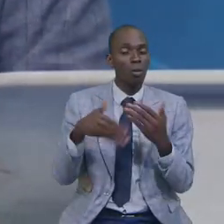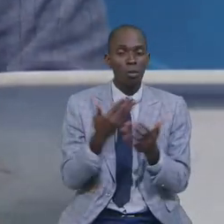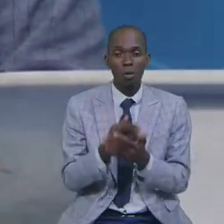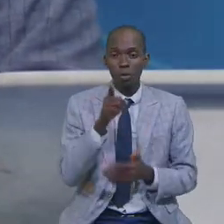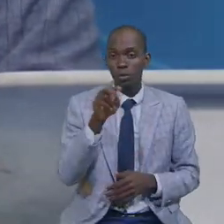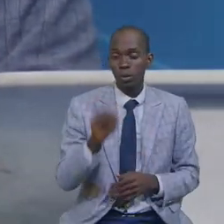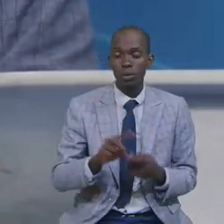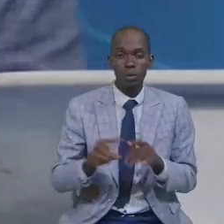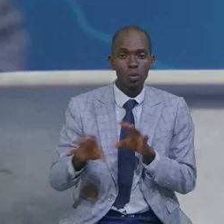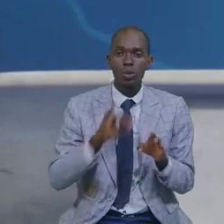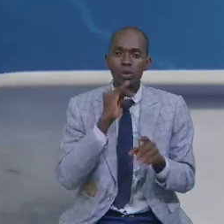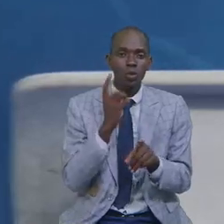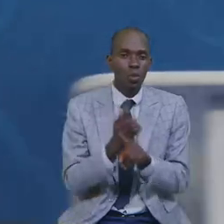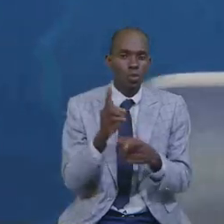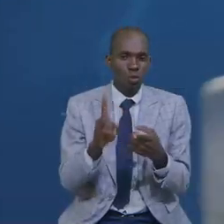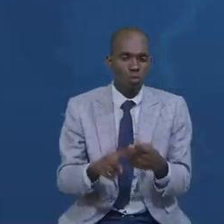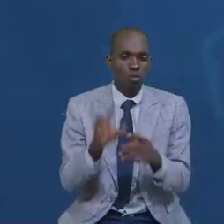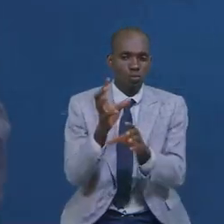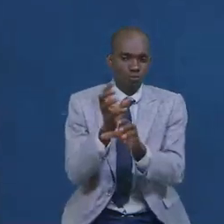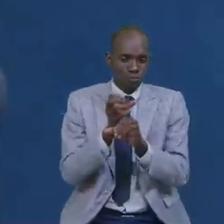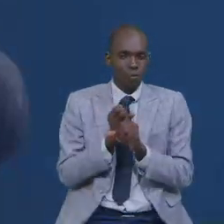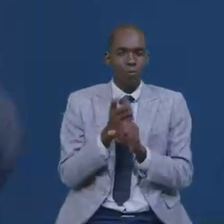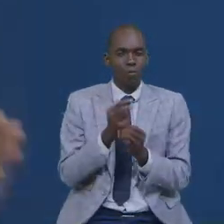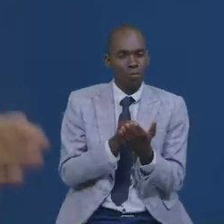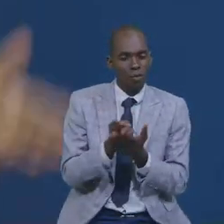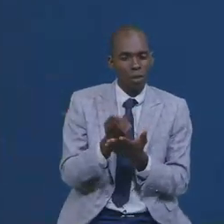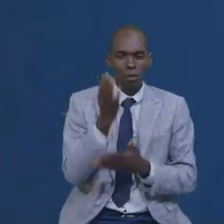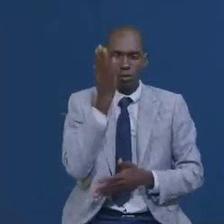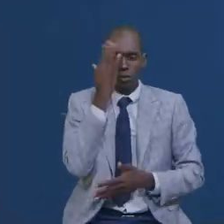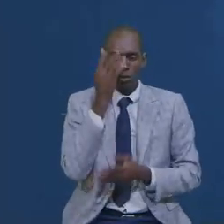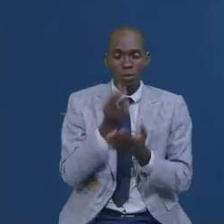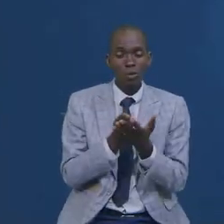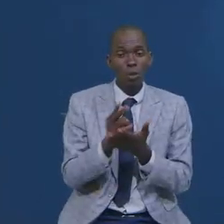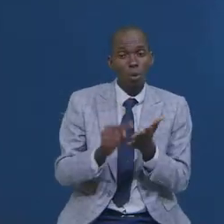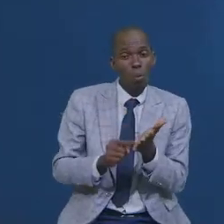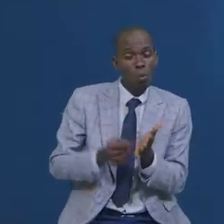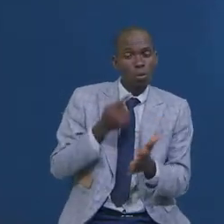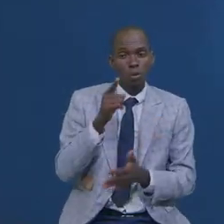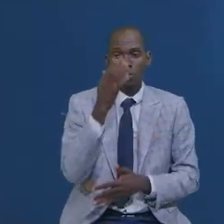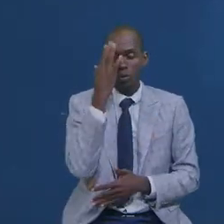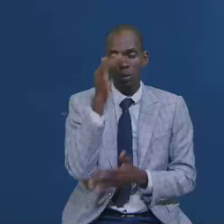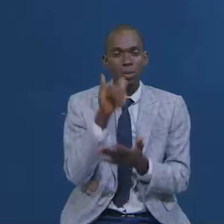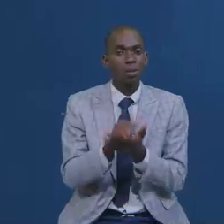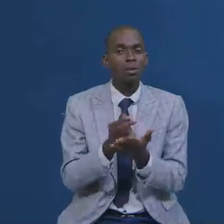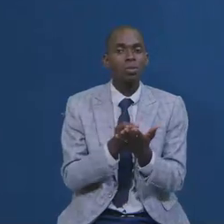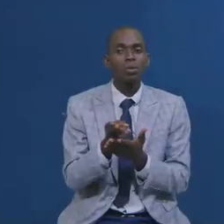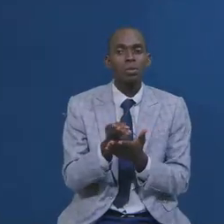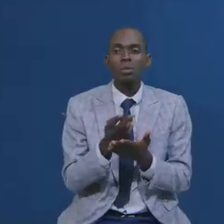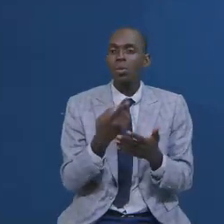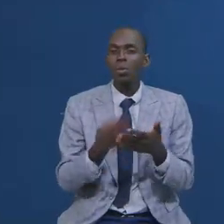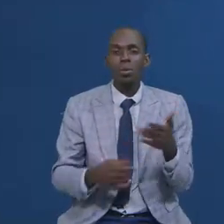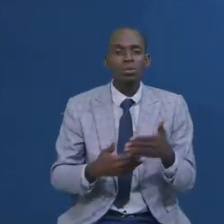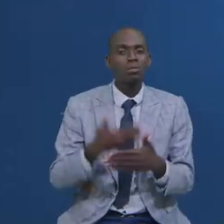ceux qui nous faut faire c'est d'écouter la vérité et de connaître la vérité et dès que vous connaissez cette vérité